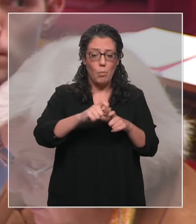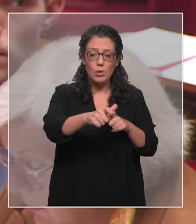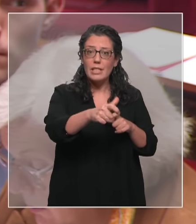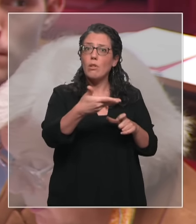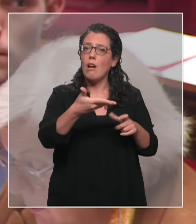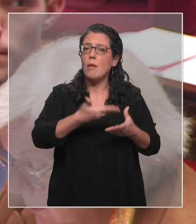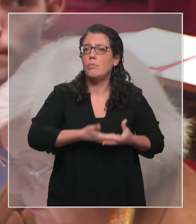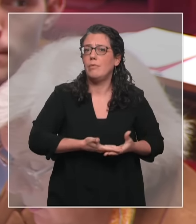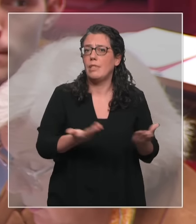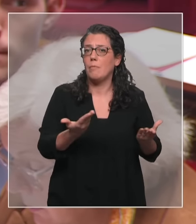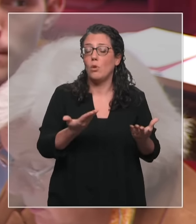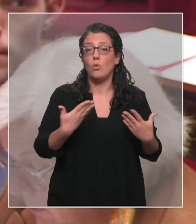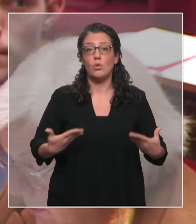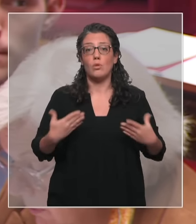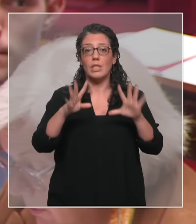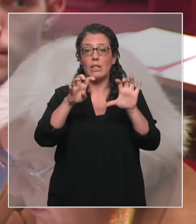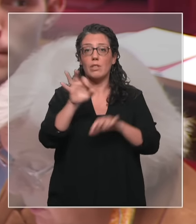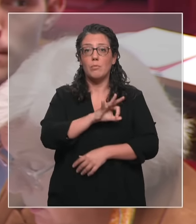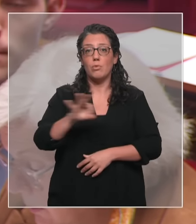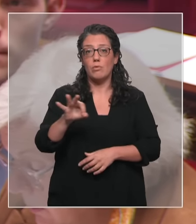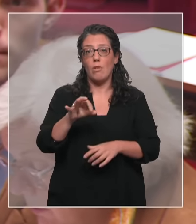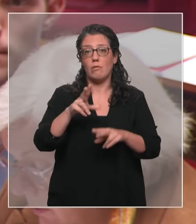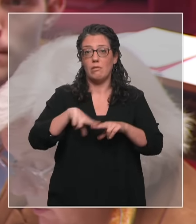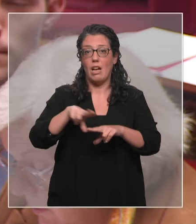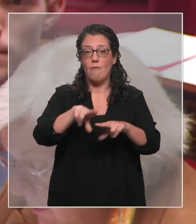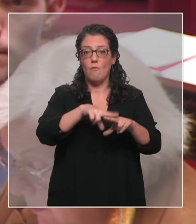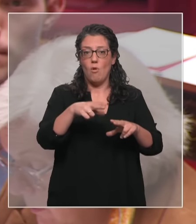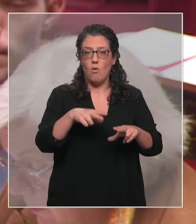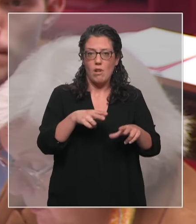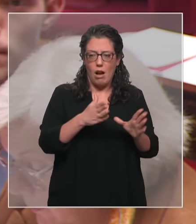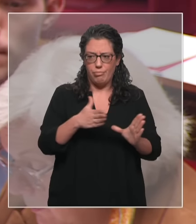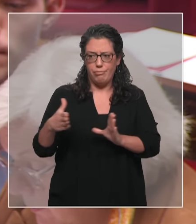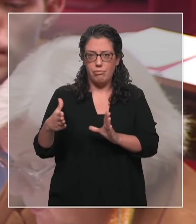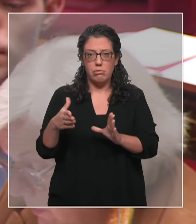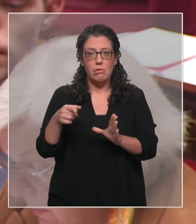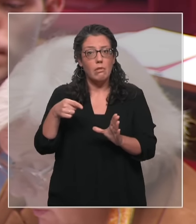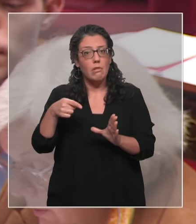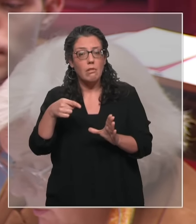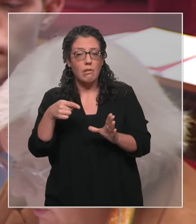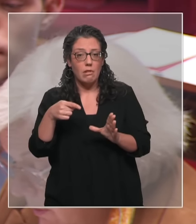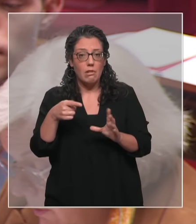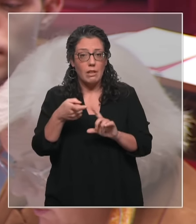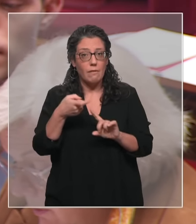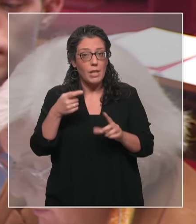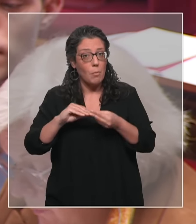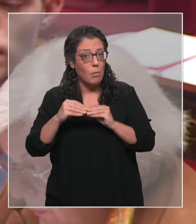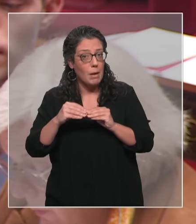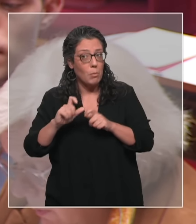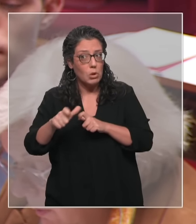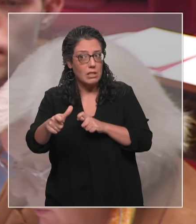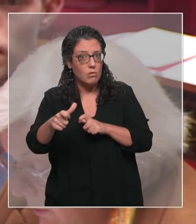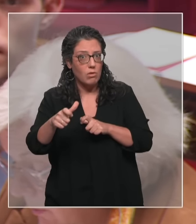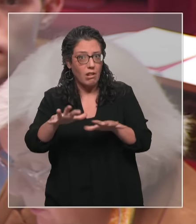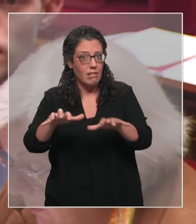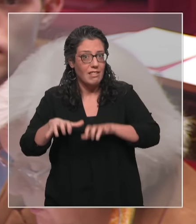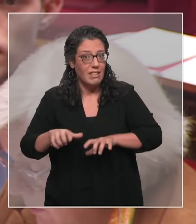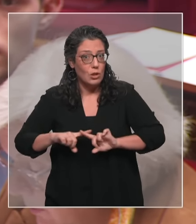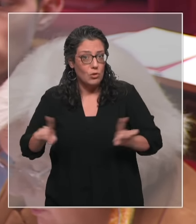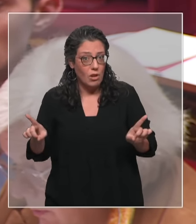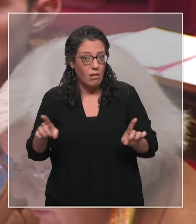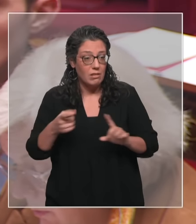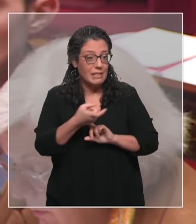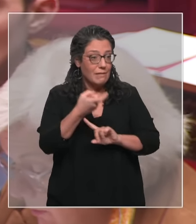Aujourd'hui, 90% des travaux structurants ne sont pas soumis à des problèmes de procédure. Ils sont soumis au fait de